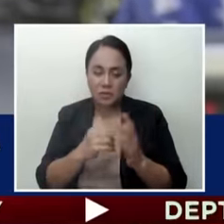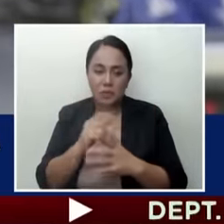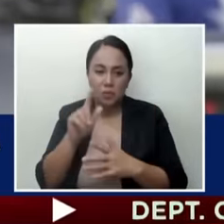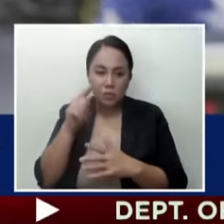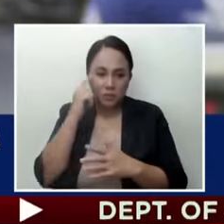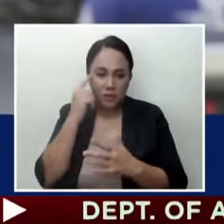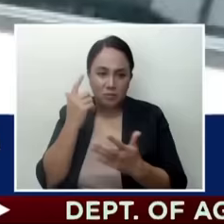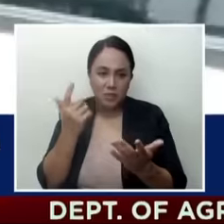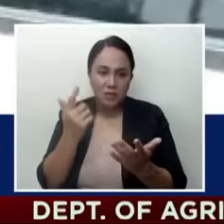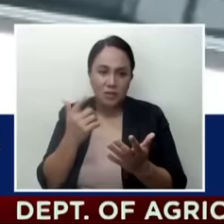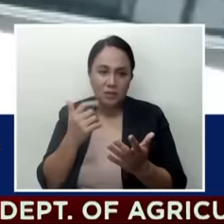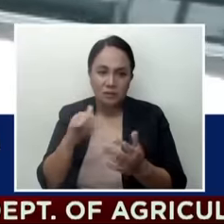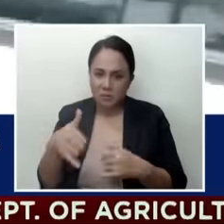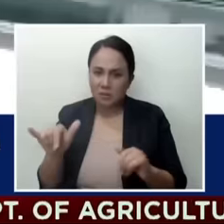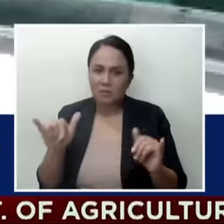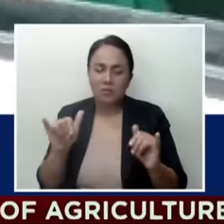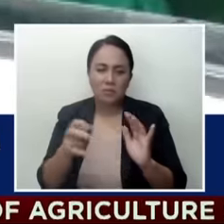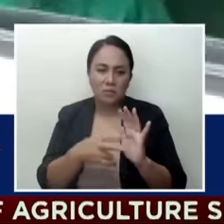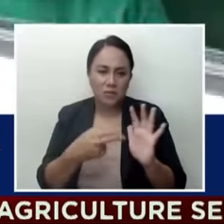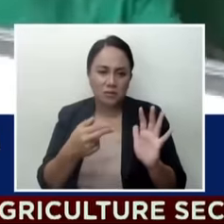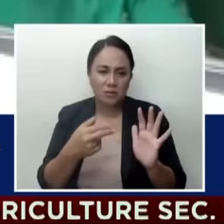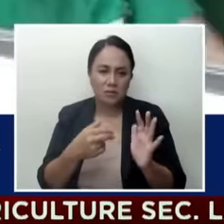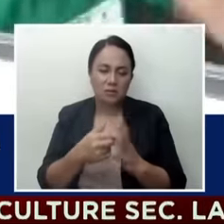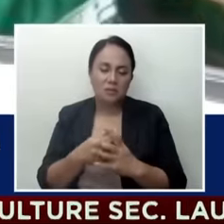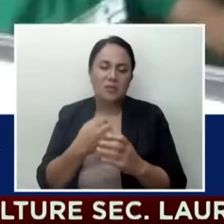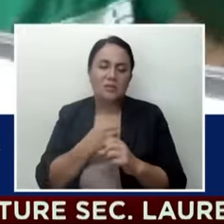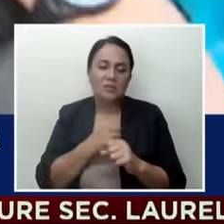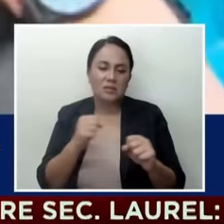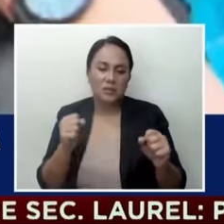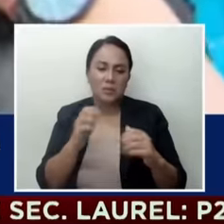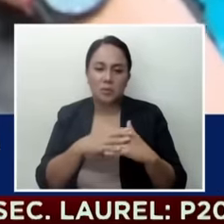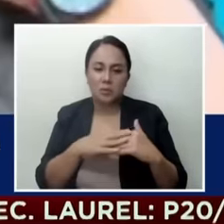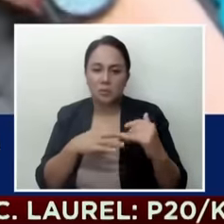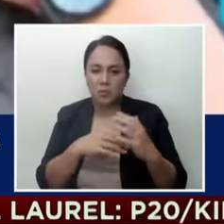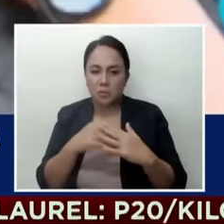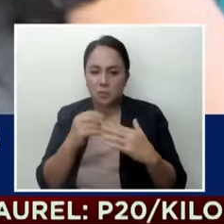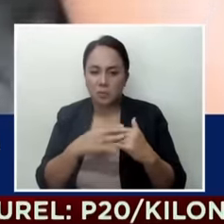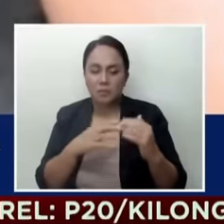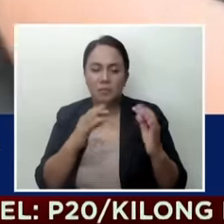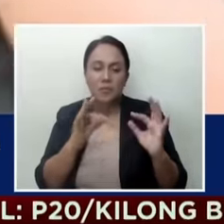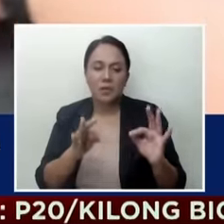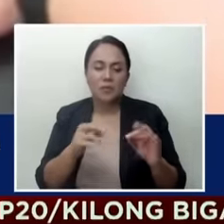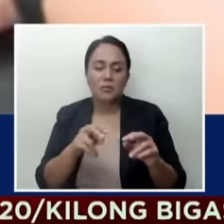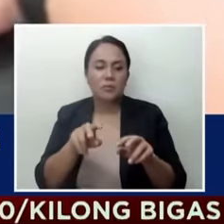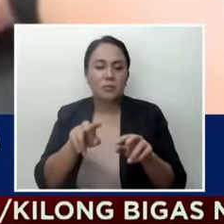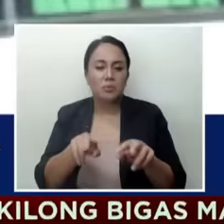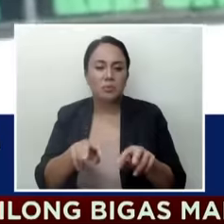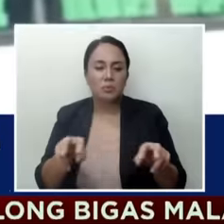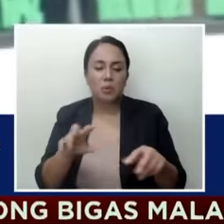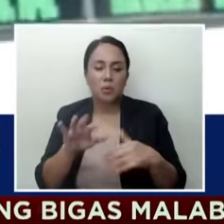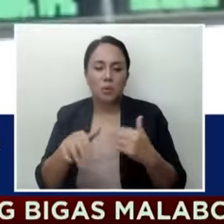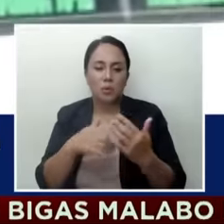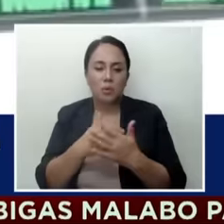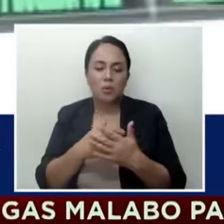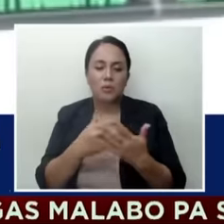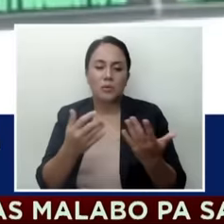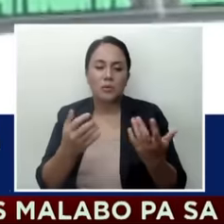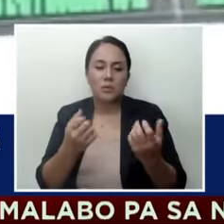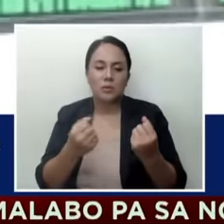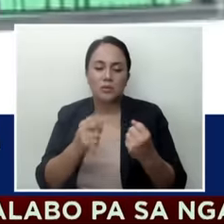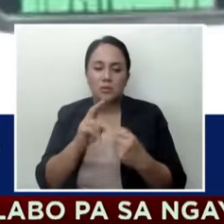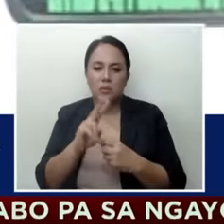ay ganun eh. Mas ligtas at komportable rin umano kung nakaupo lahat ng pasahero sa UV